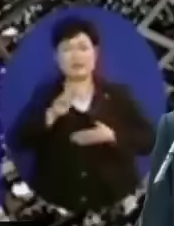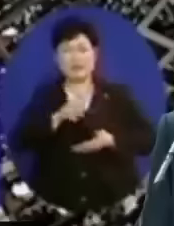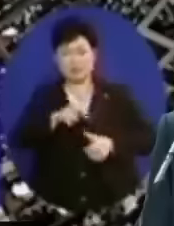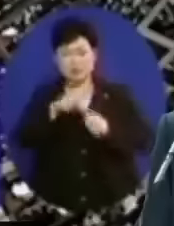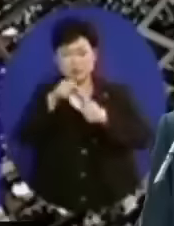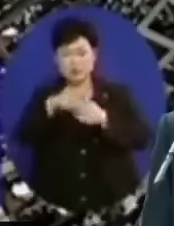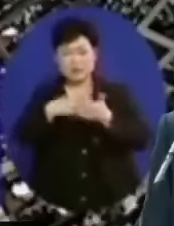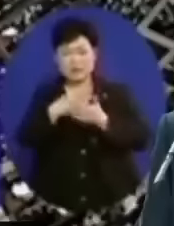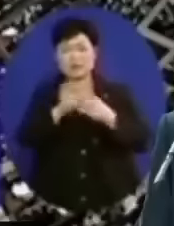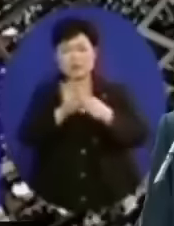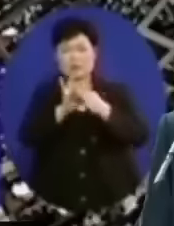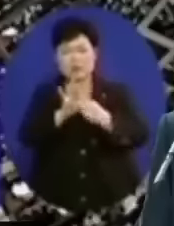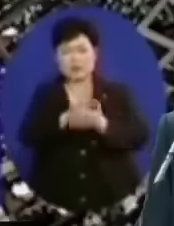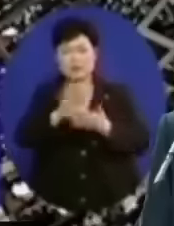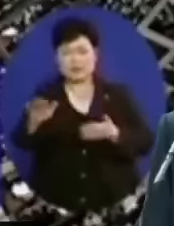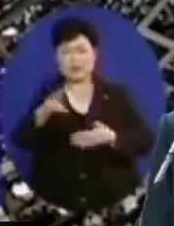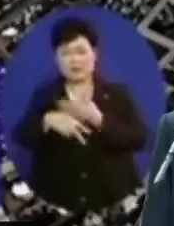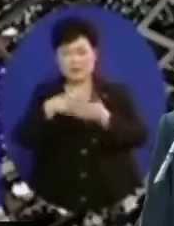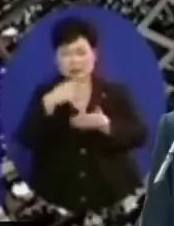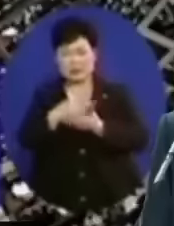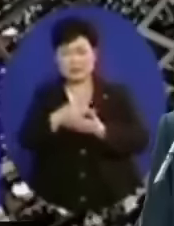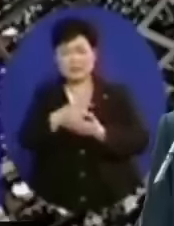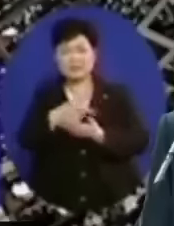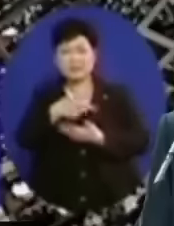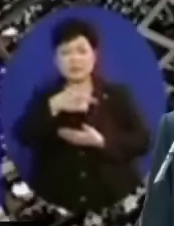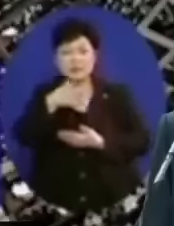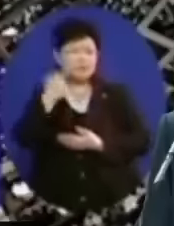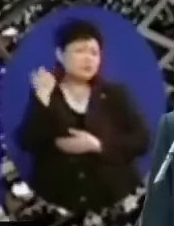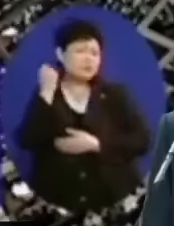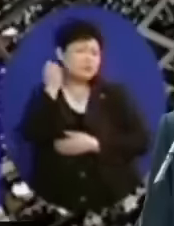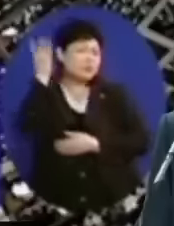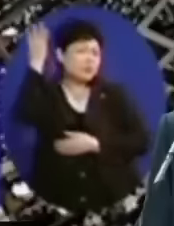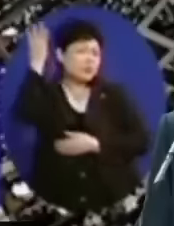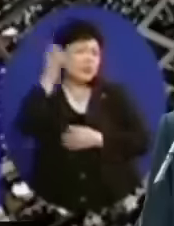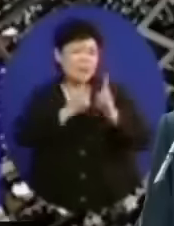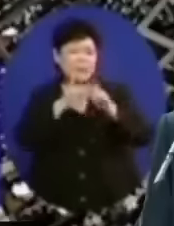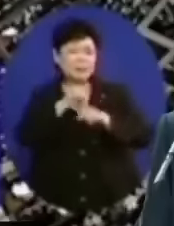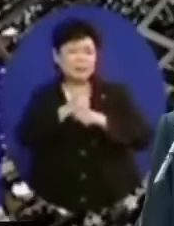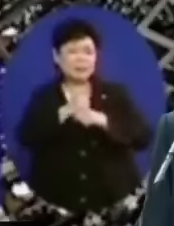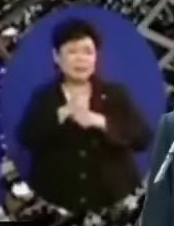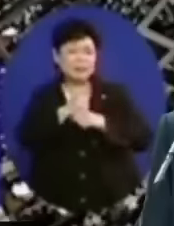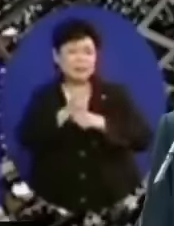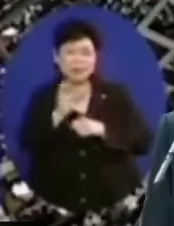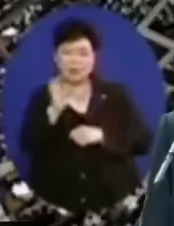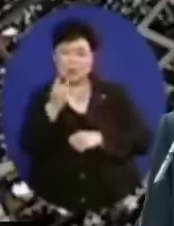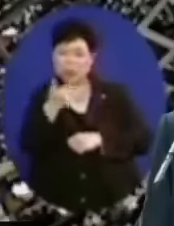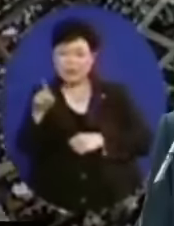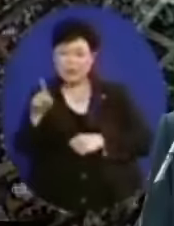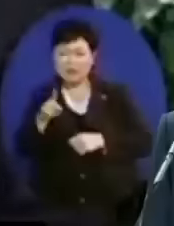야훼께 속하였나이다 하니라. 야훼께서 그 물고기에게 말씀하시며 요나를 육지에 토하니라.